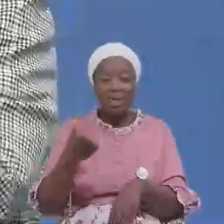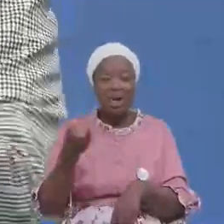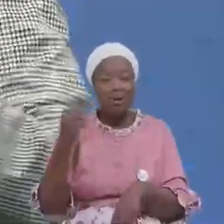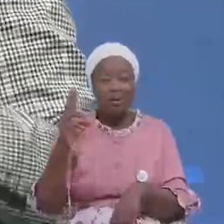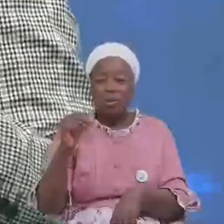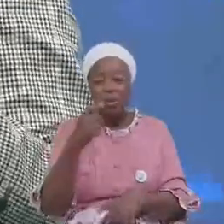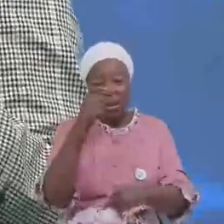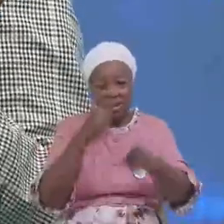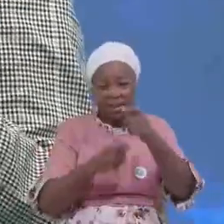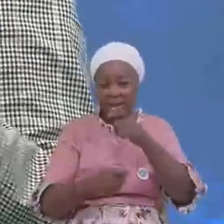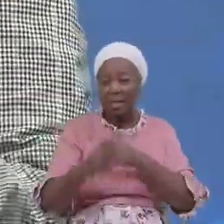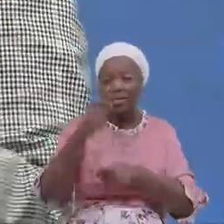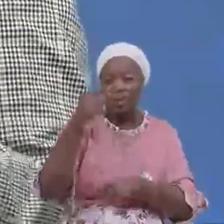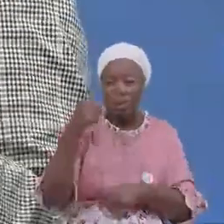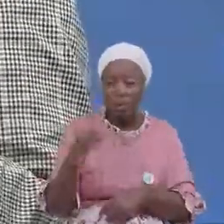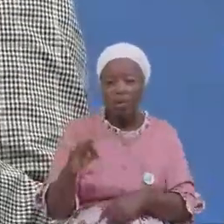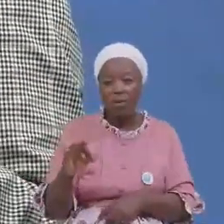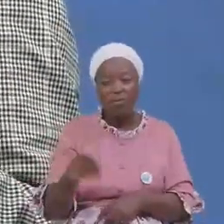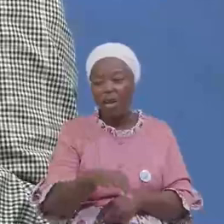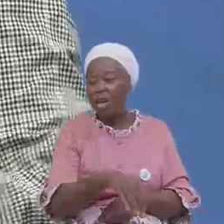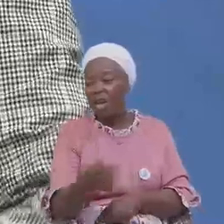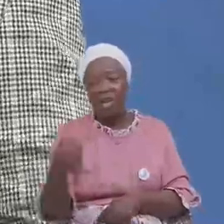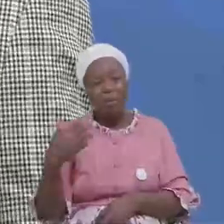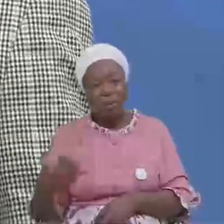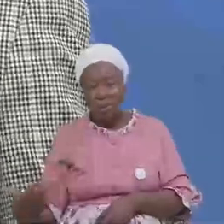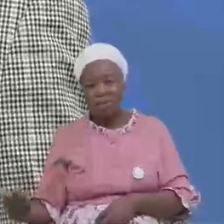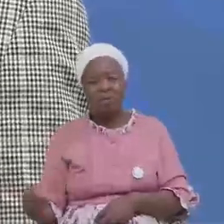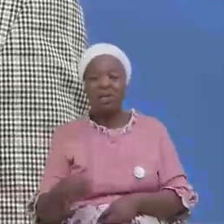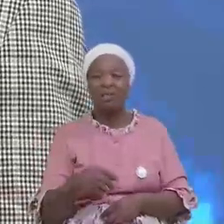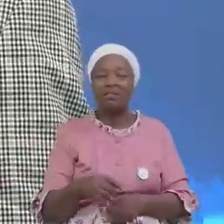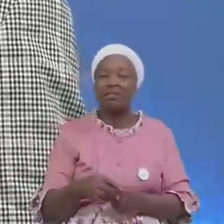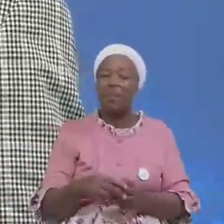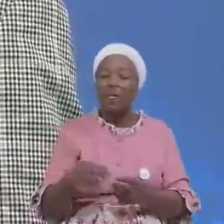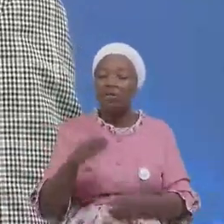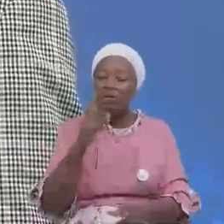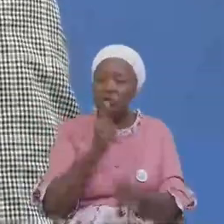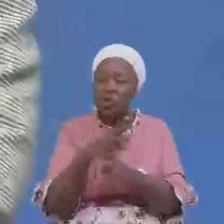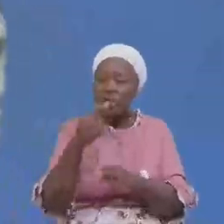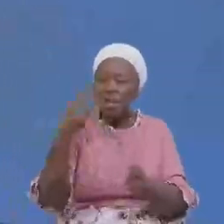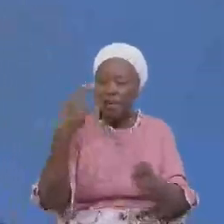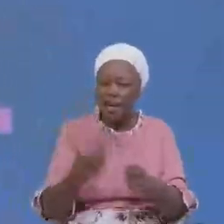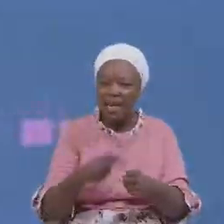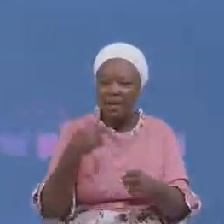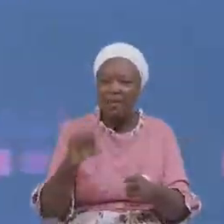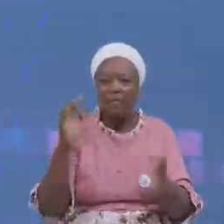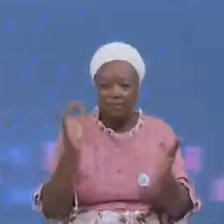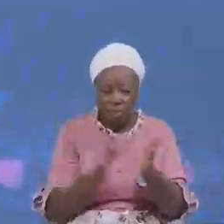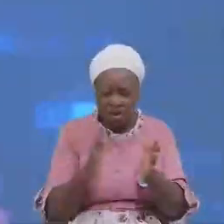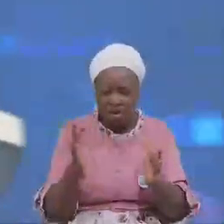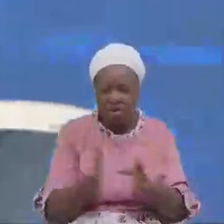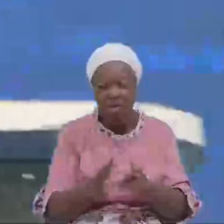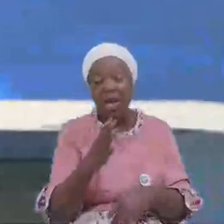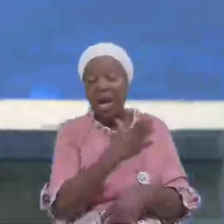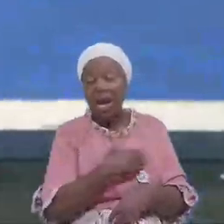il n'y avait pas d'échange de choses matérielles. Seulement le nom de Jésus. Et